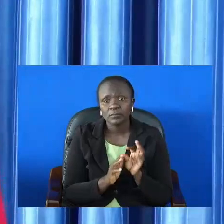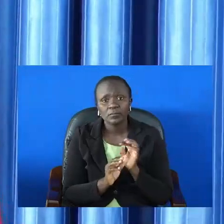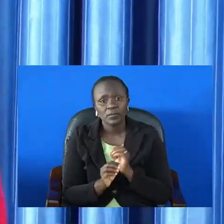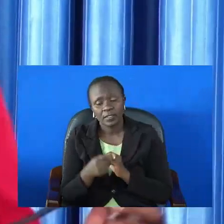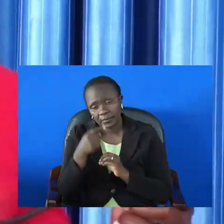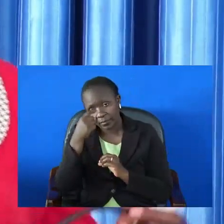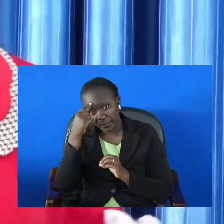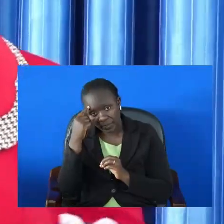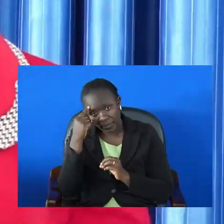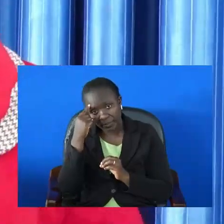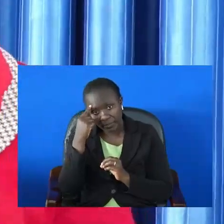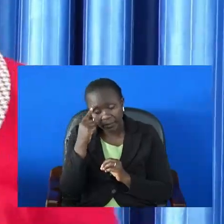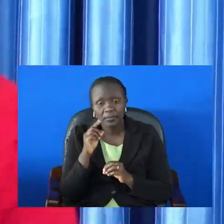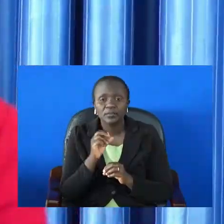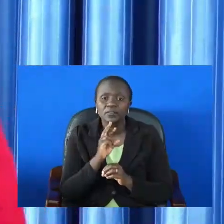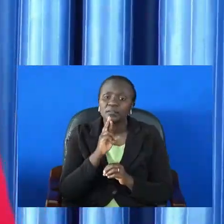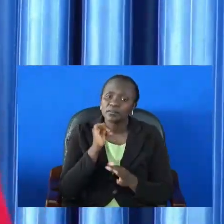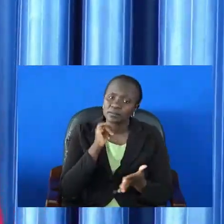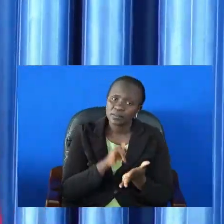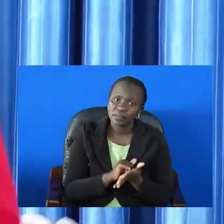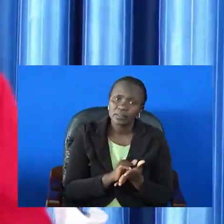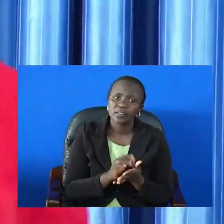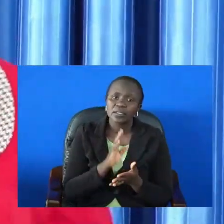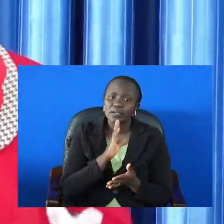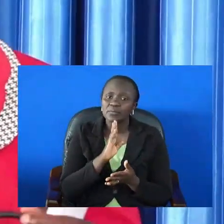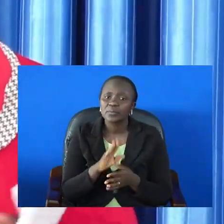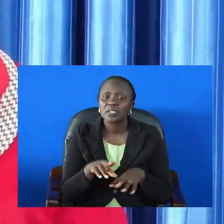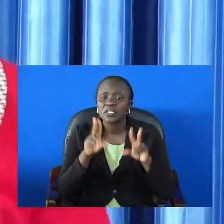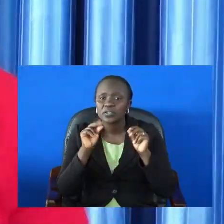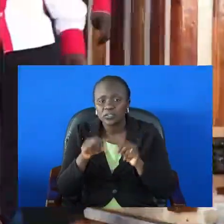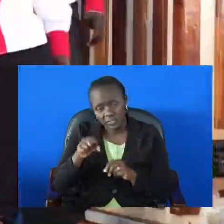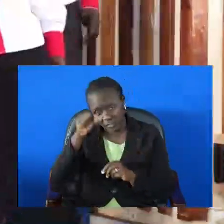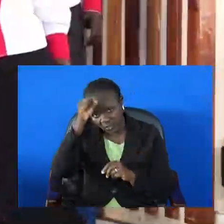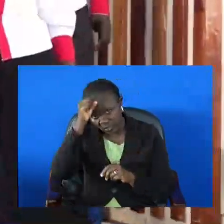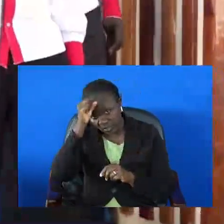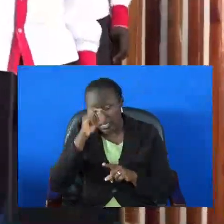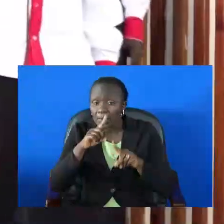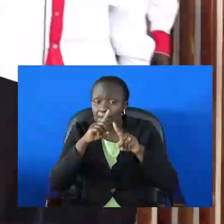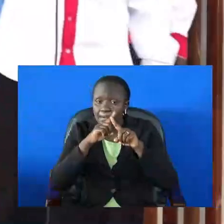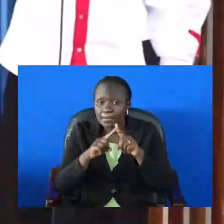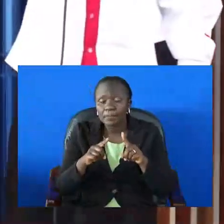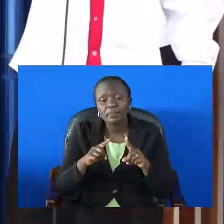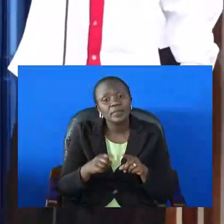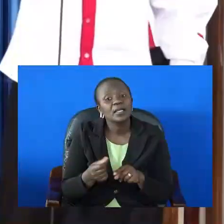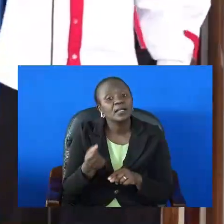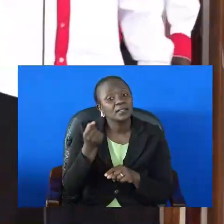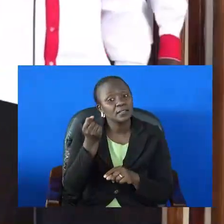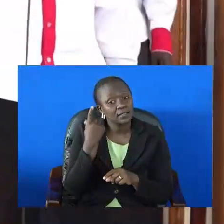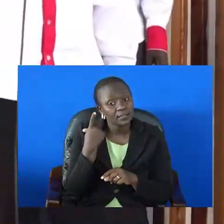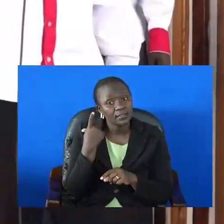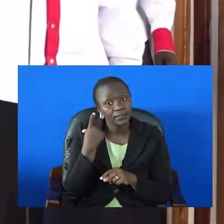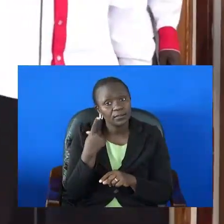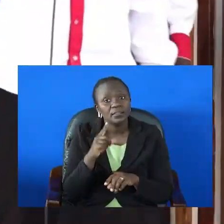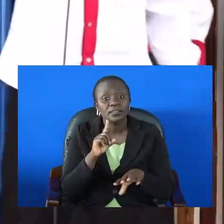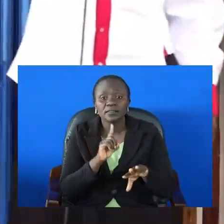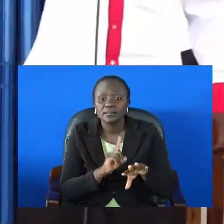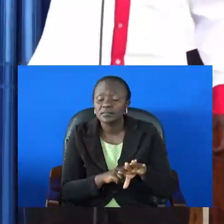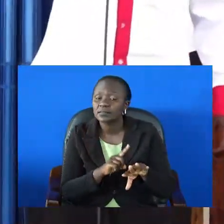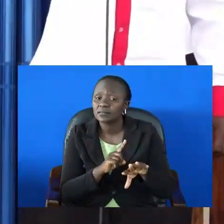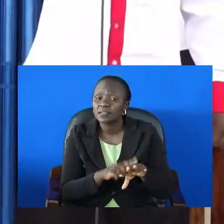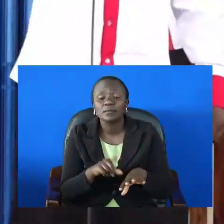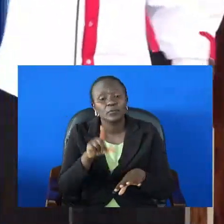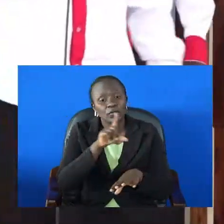Kwa sababu hiyo, usiwe wajinga, bali fahamu ni mapenzi